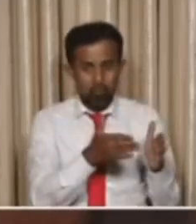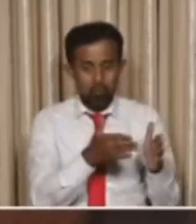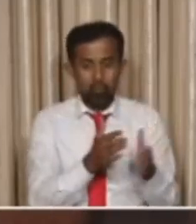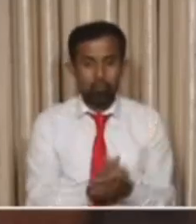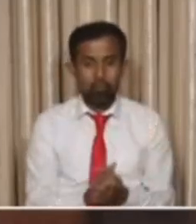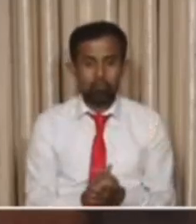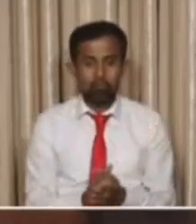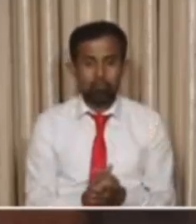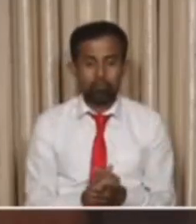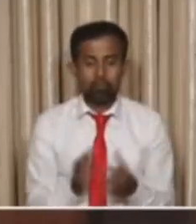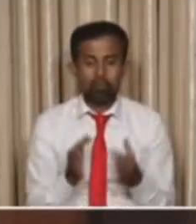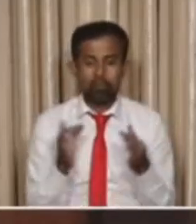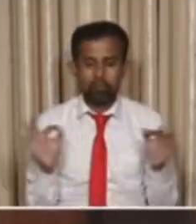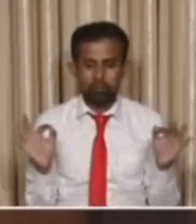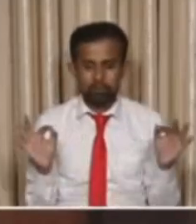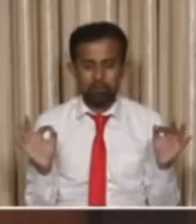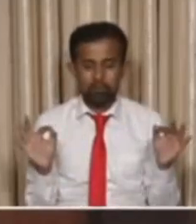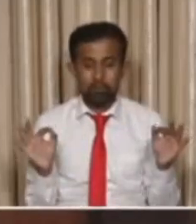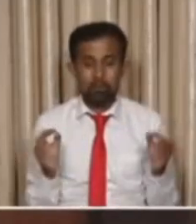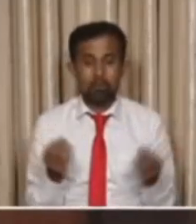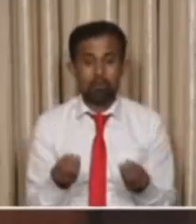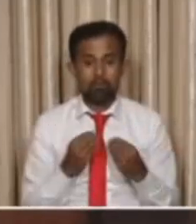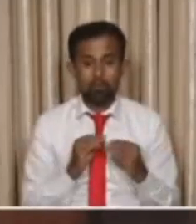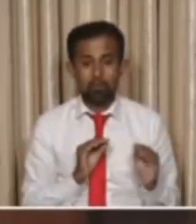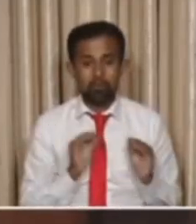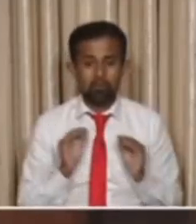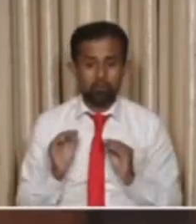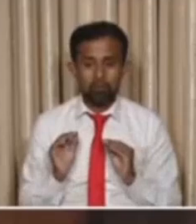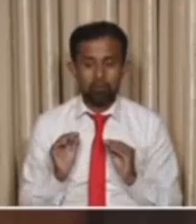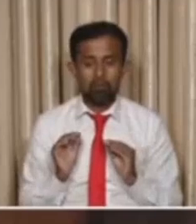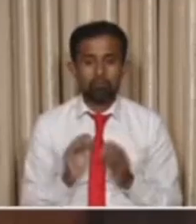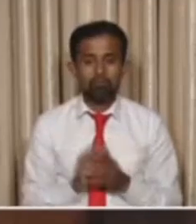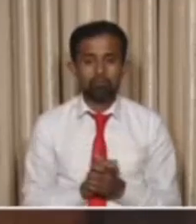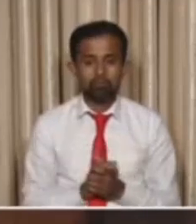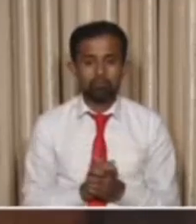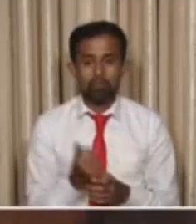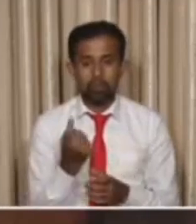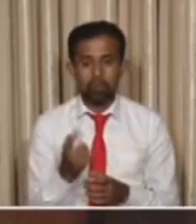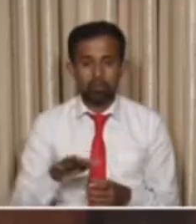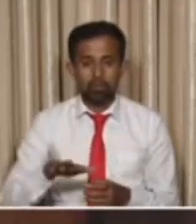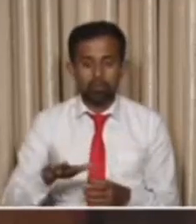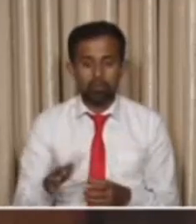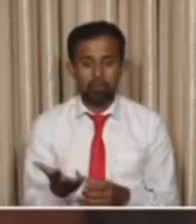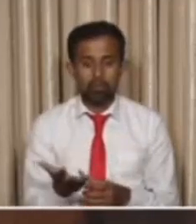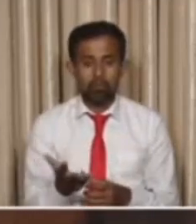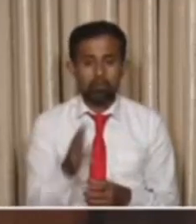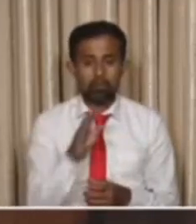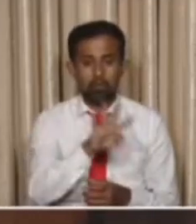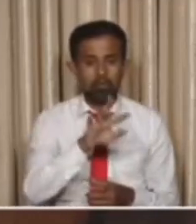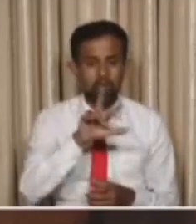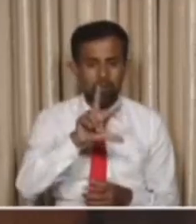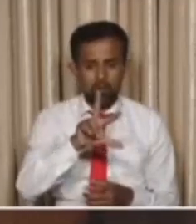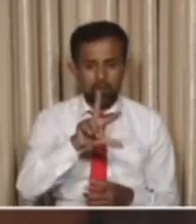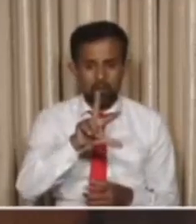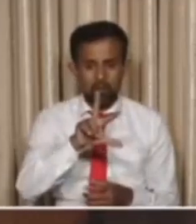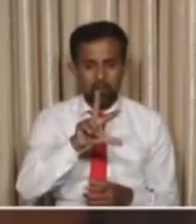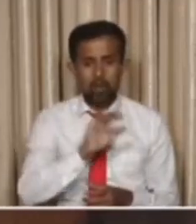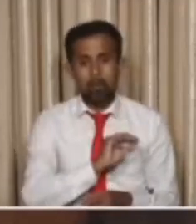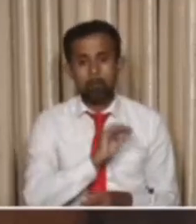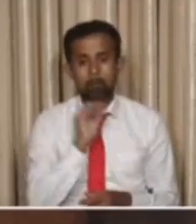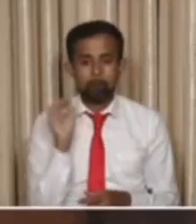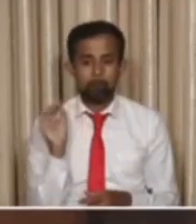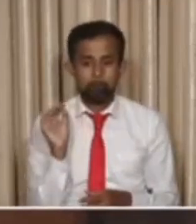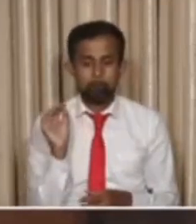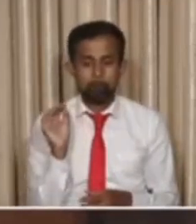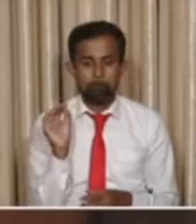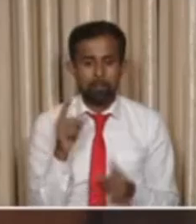பார்த்தால், நான் மாணவராக படித்த காலப்பகுதியிலே கூட 1948 ஆண்டிலே டி எஸ் சேனநாயக்க அவர்கள் நாட்டுடைய பிரதமராக தெரிவு செய்யப்பட்டார்.